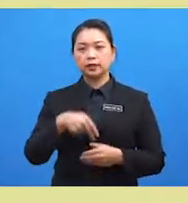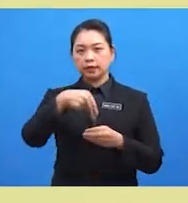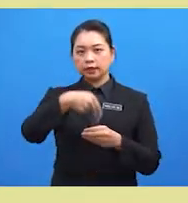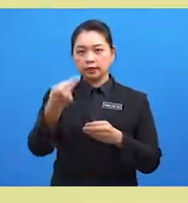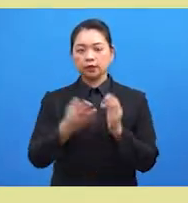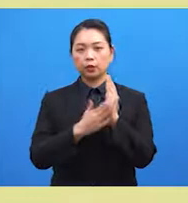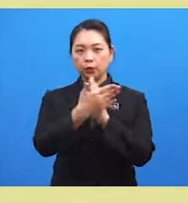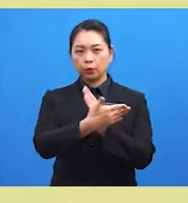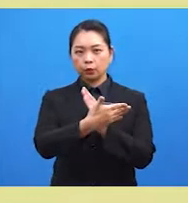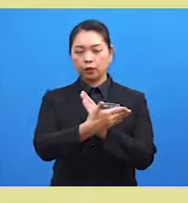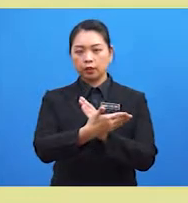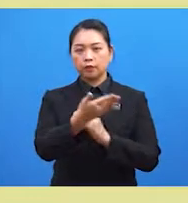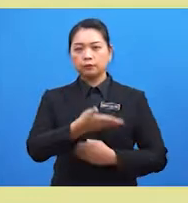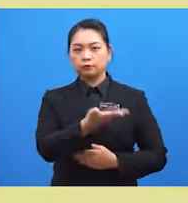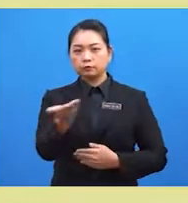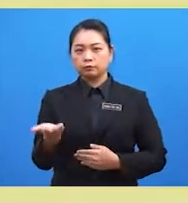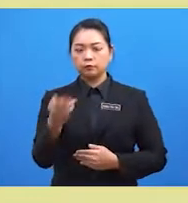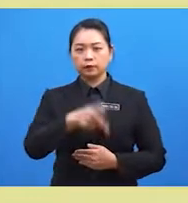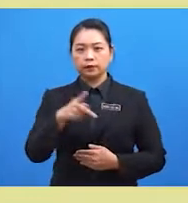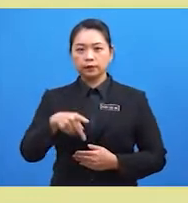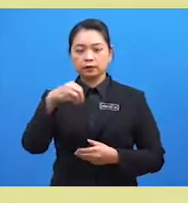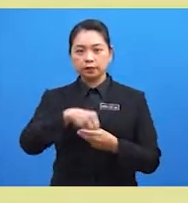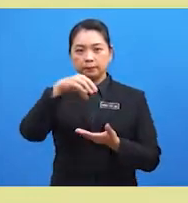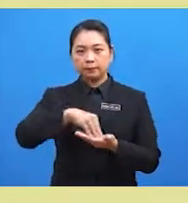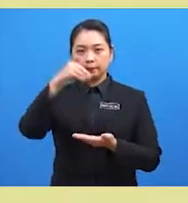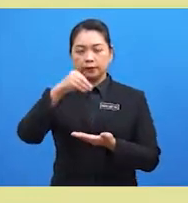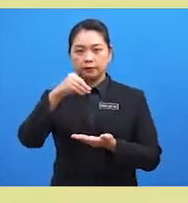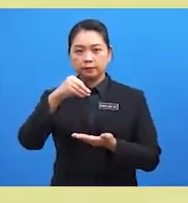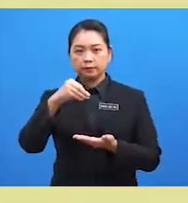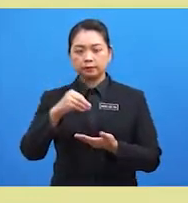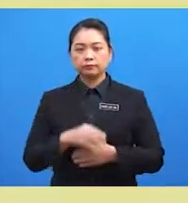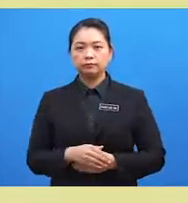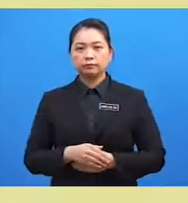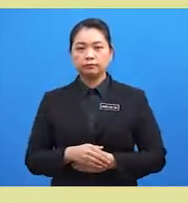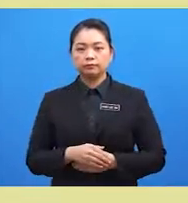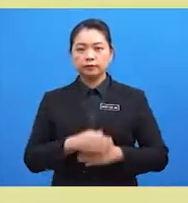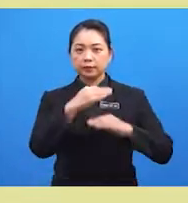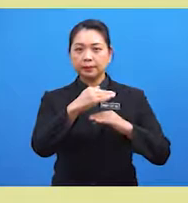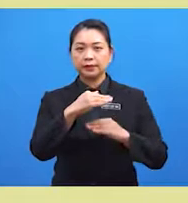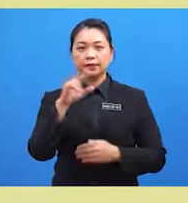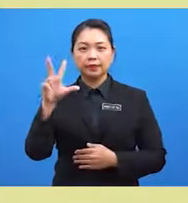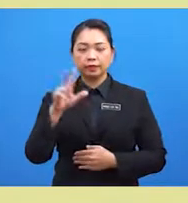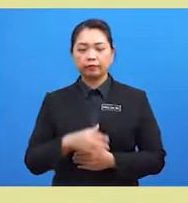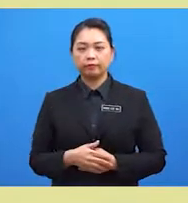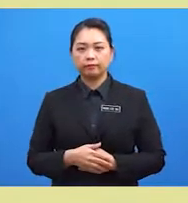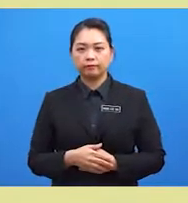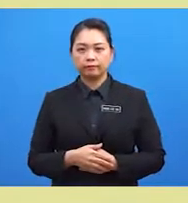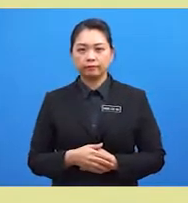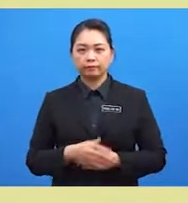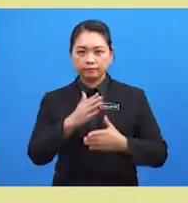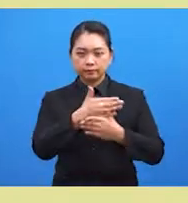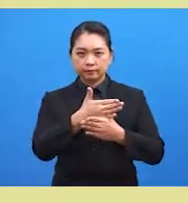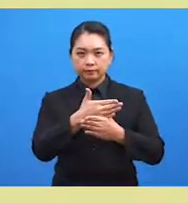pelajar sepanjang tempoh pembelajaran semester 3. Antara